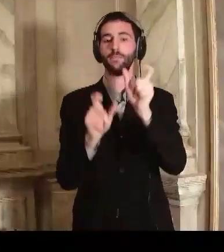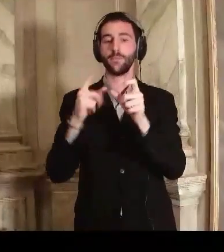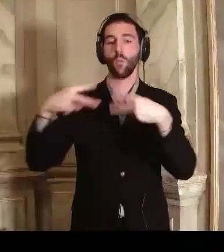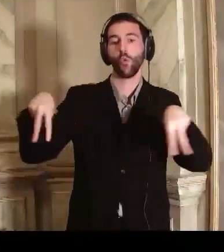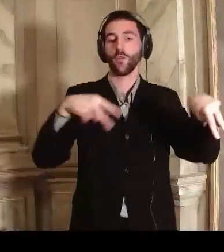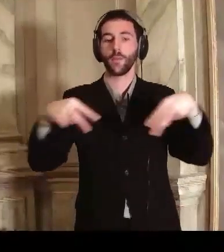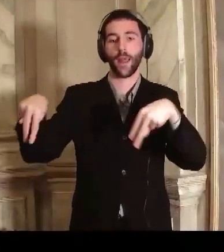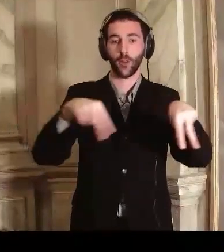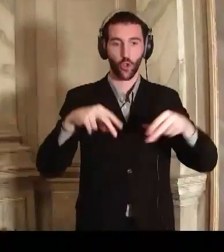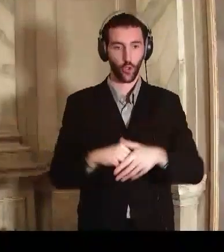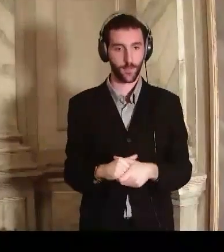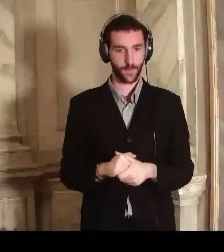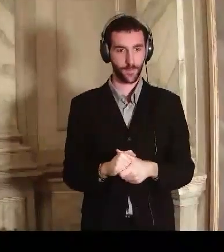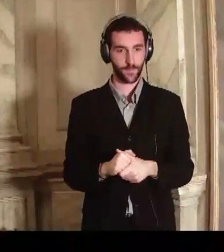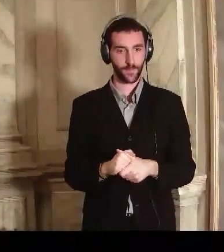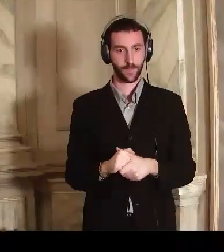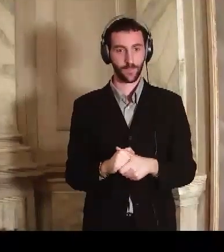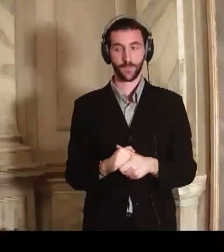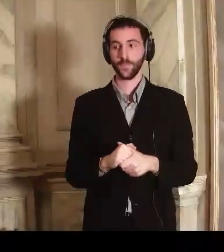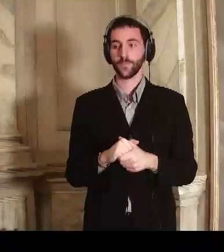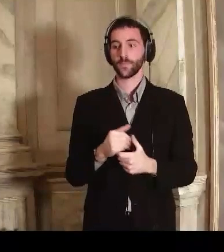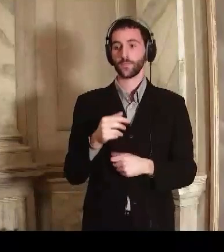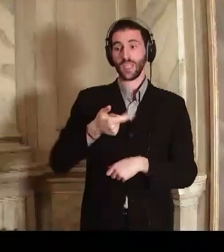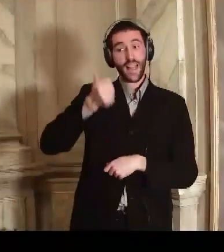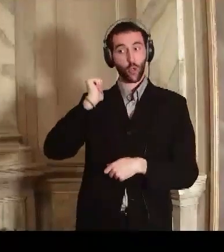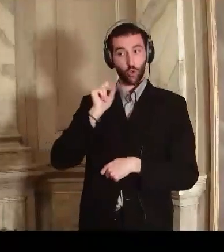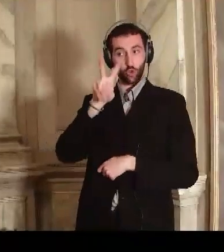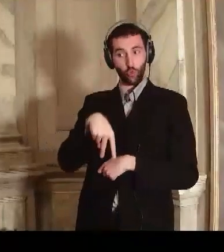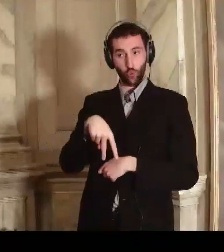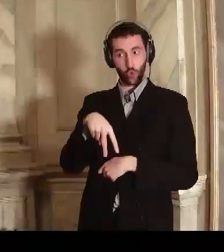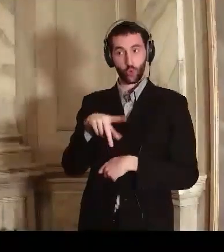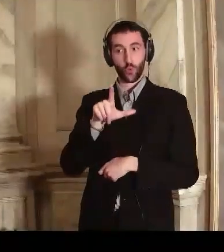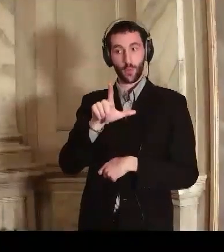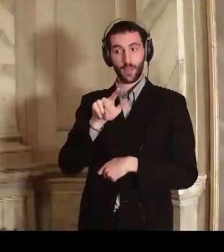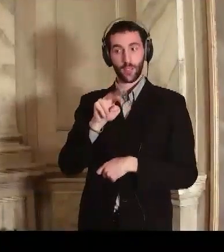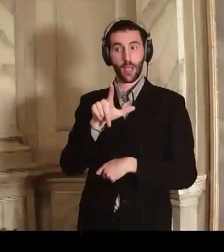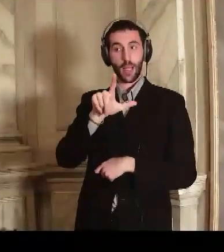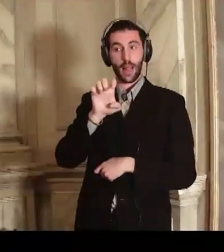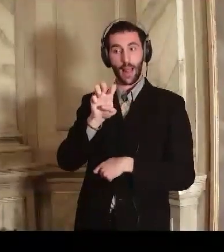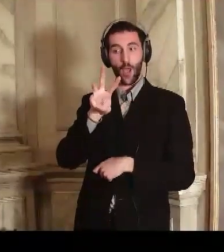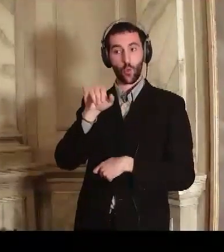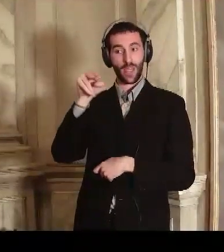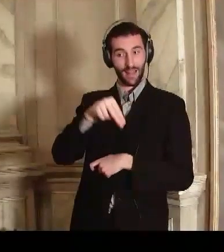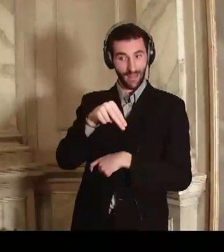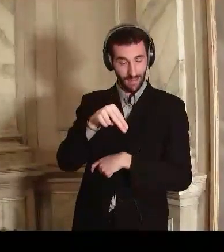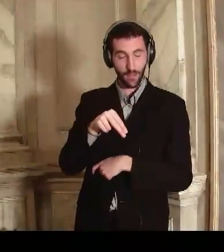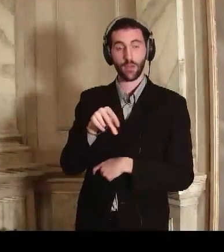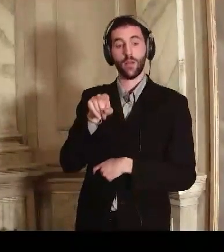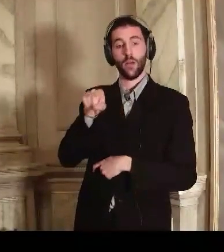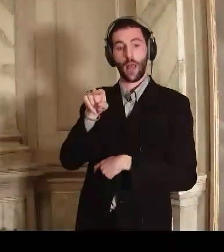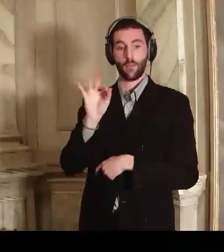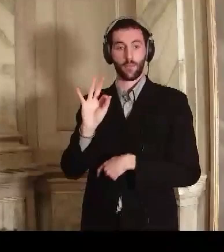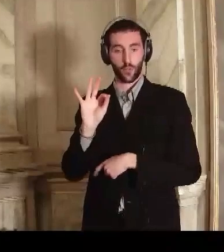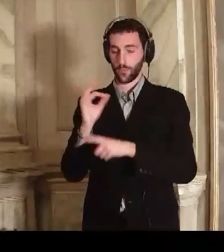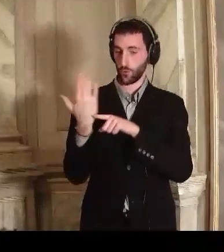la nostra fotografa in residenza 21-24, ha presentato i suoi ritratti intimi della Biennale Danza 21, svelando incontri epici